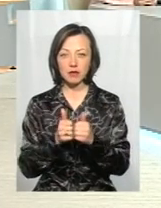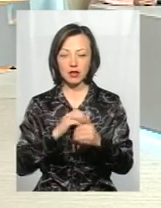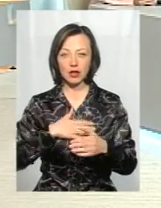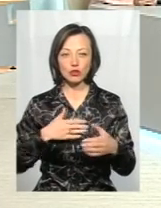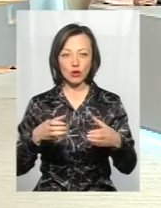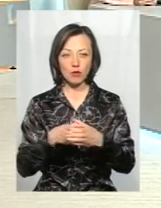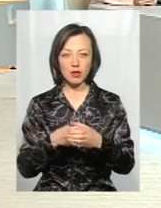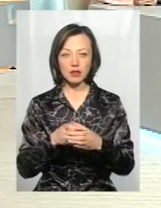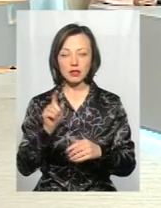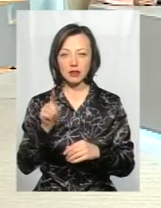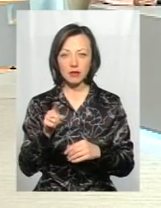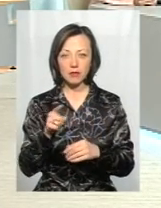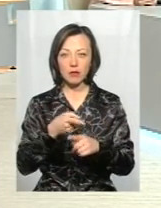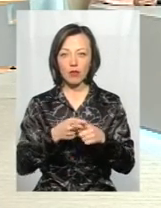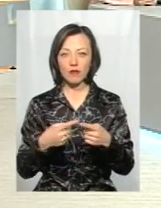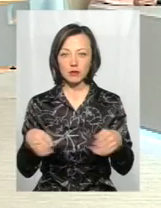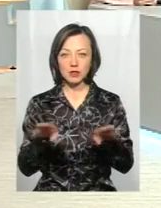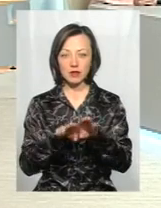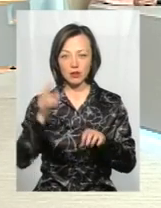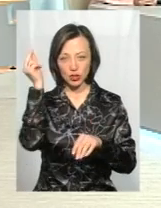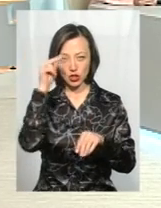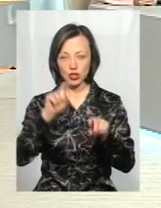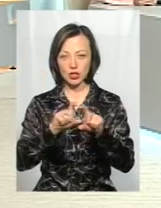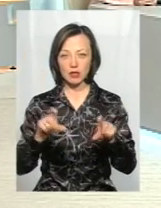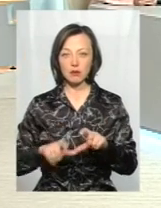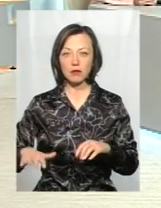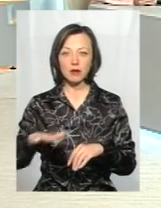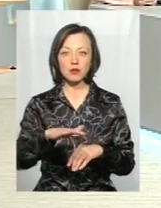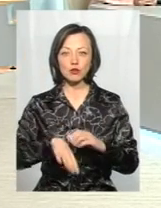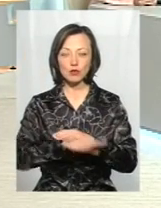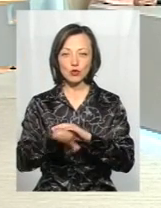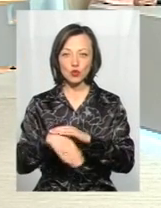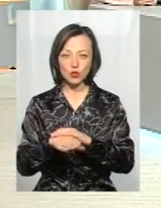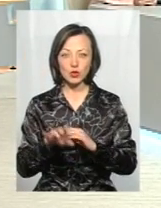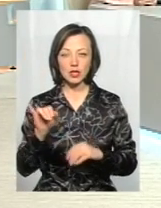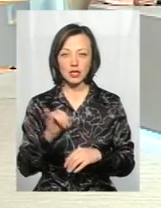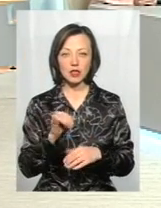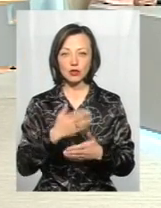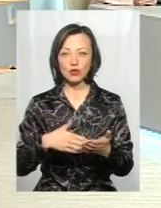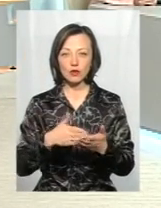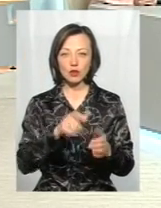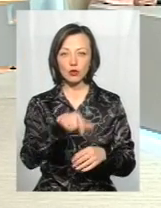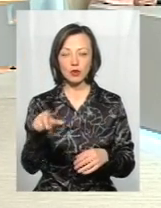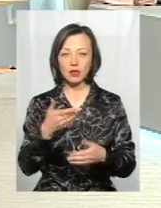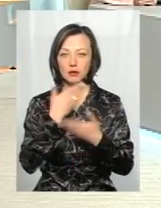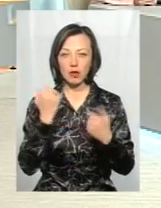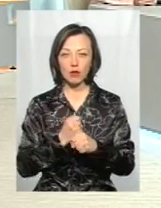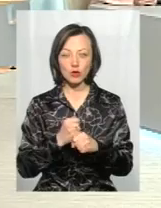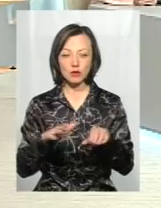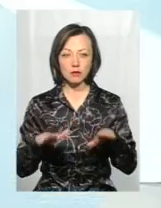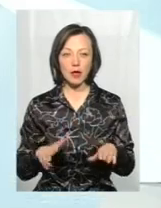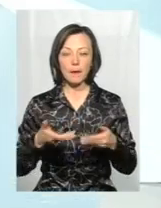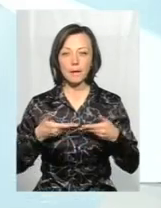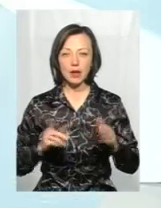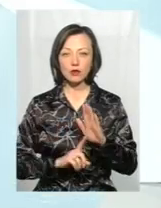громади, там майже половина позакривалося шкіл. Приміщення пустують і зовсім людей немає робочих місць. Ми